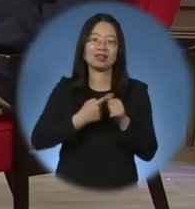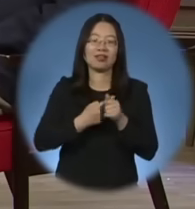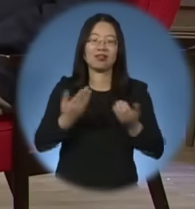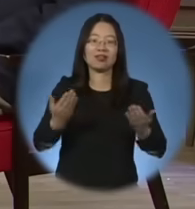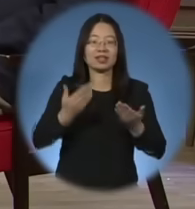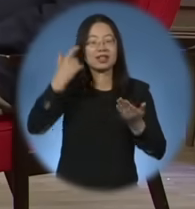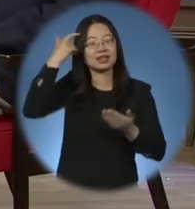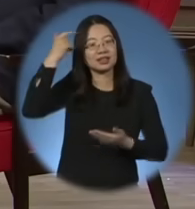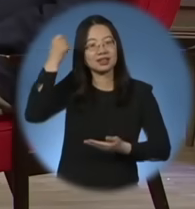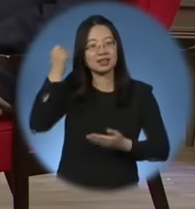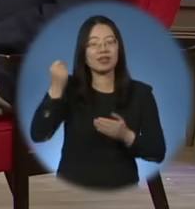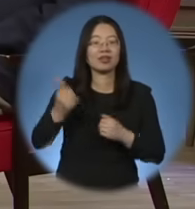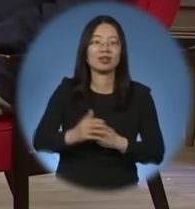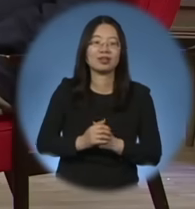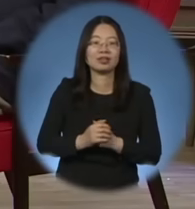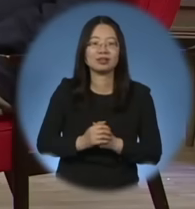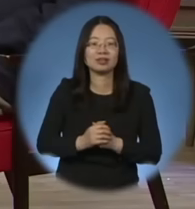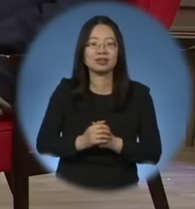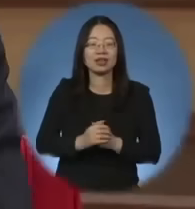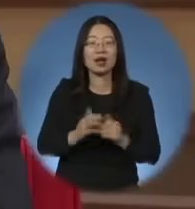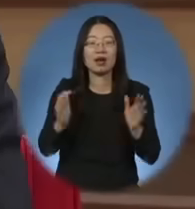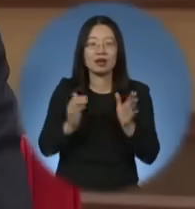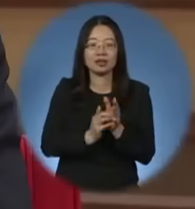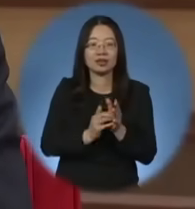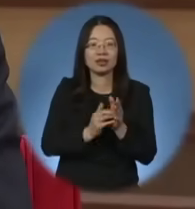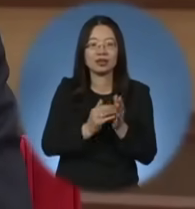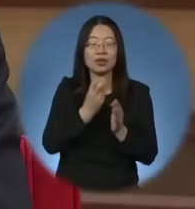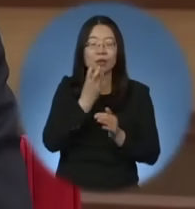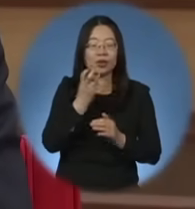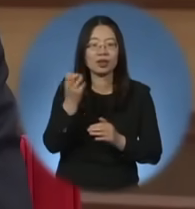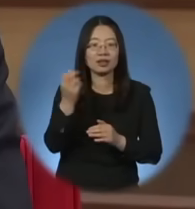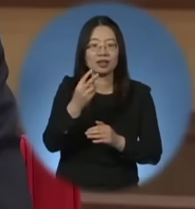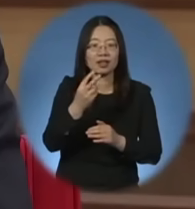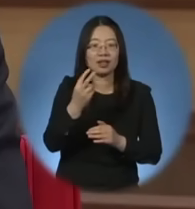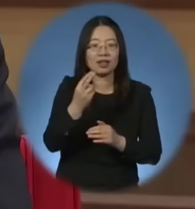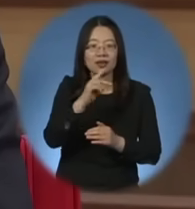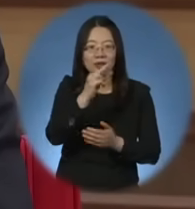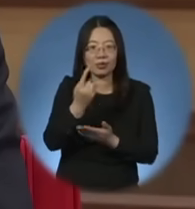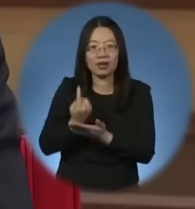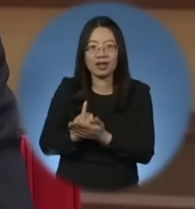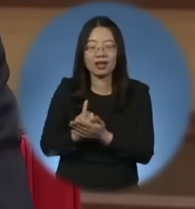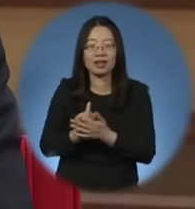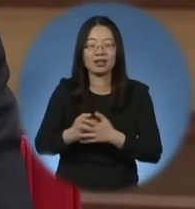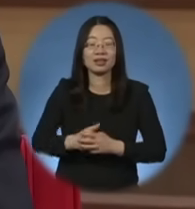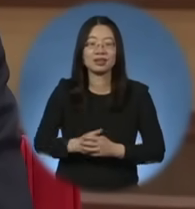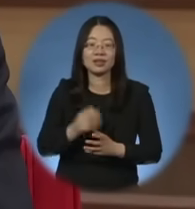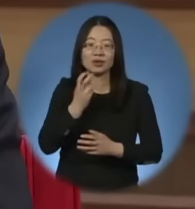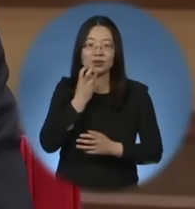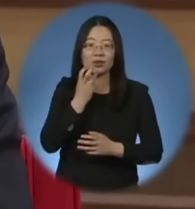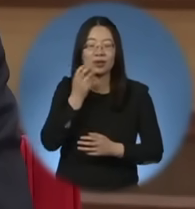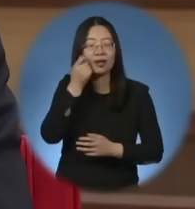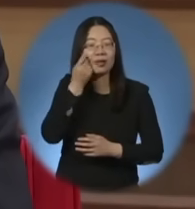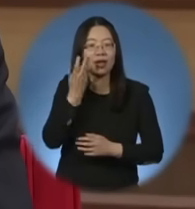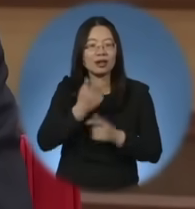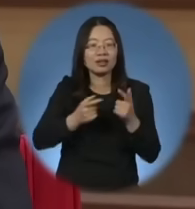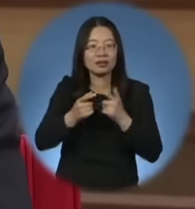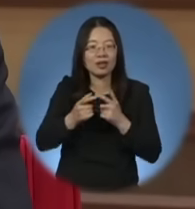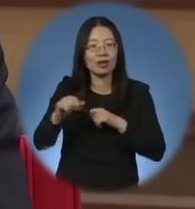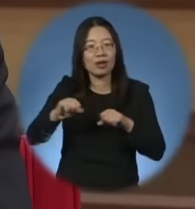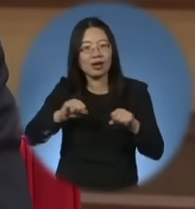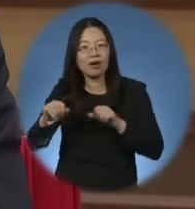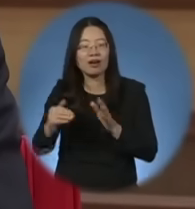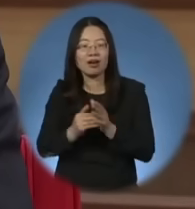일이라고 생각하는데 아 끝나고 소에 다시 왔습니다네 소에 몇 개월도